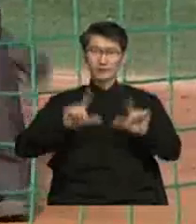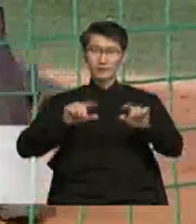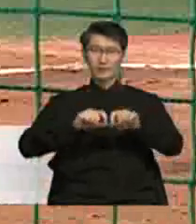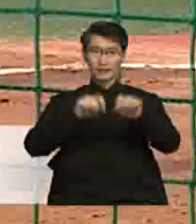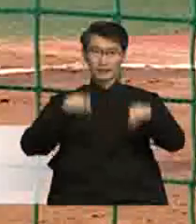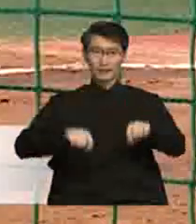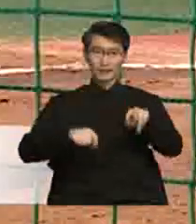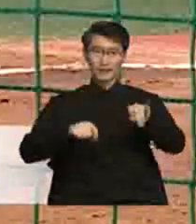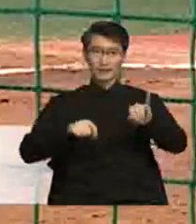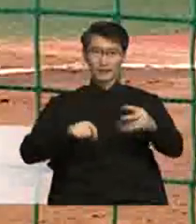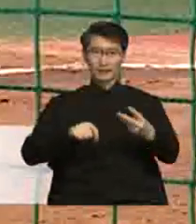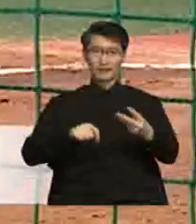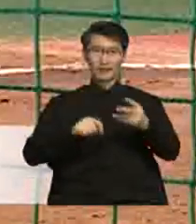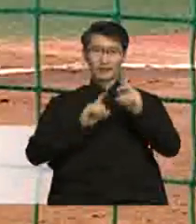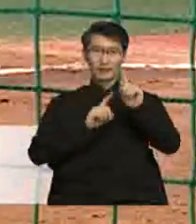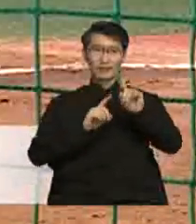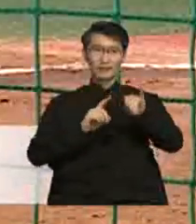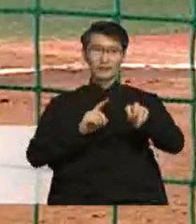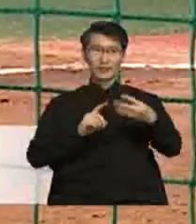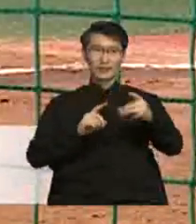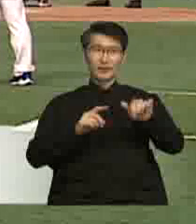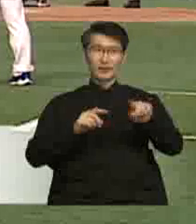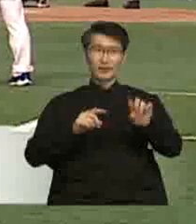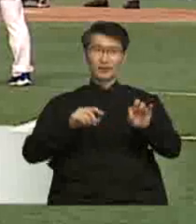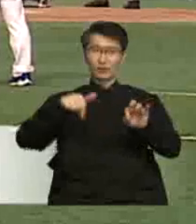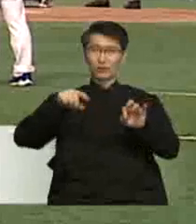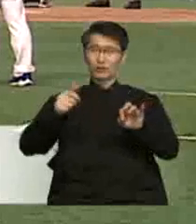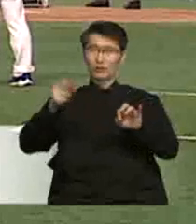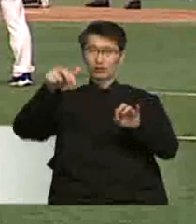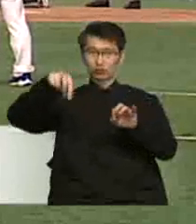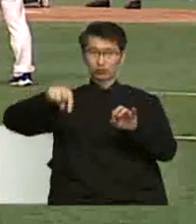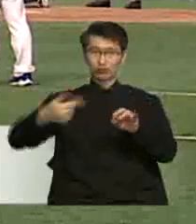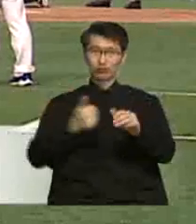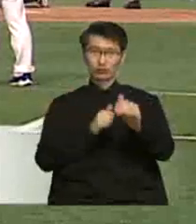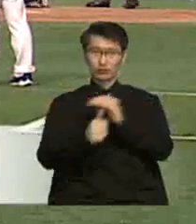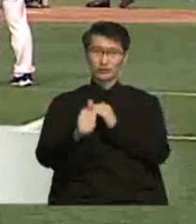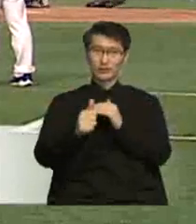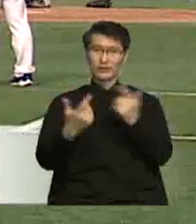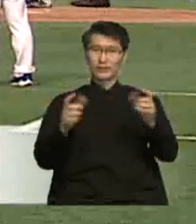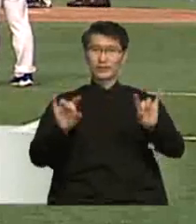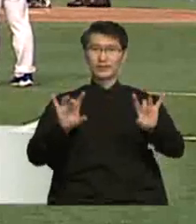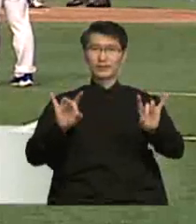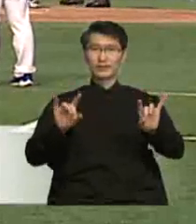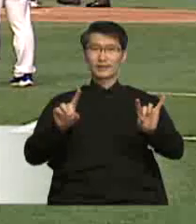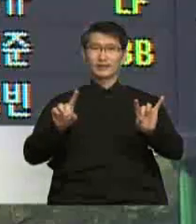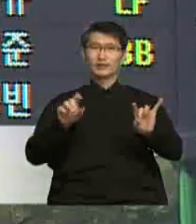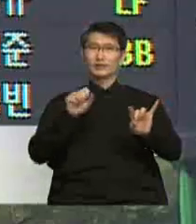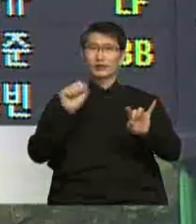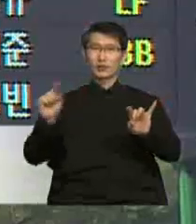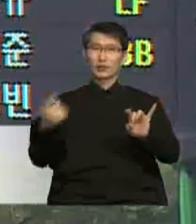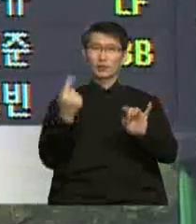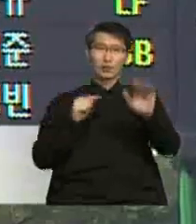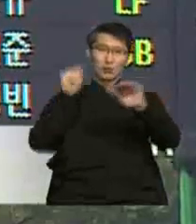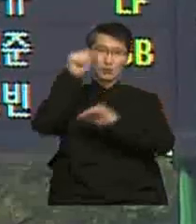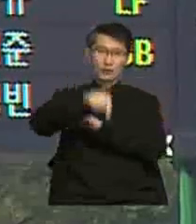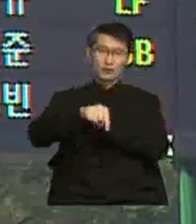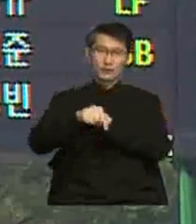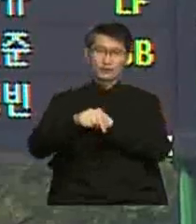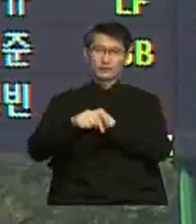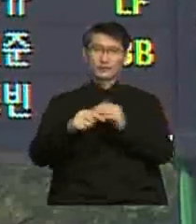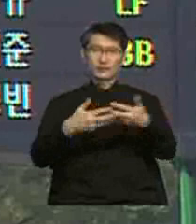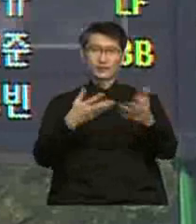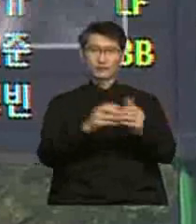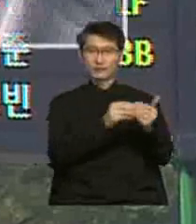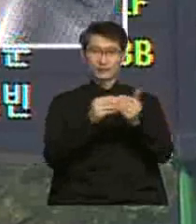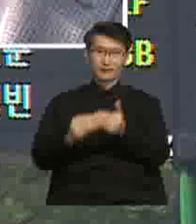예선에선 상일초등학교 임태강 선수와 도곡초등학교 권혁준 선수가 각각 1점 홈런을 터뜨리며 팀 승리를